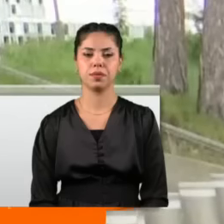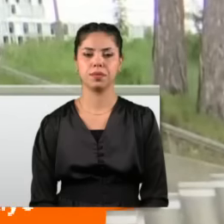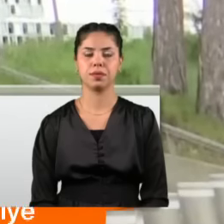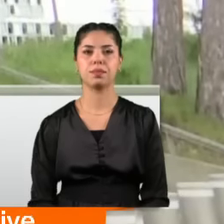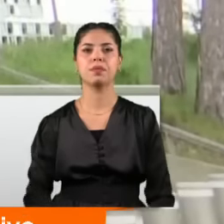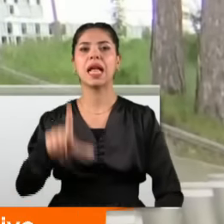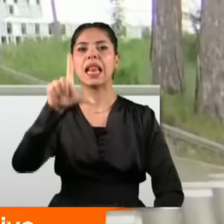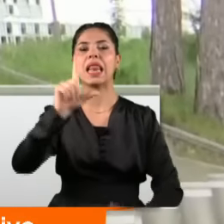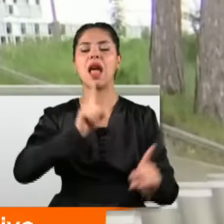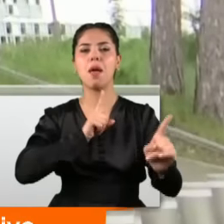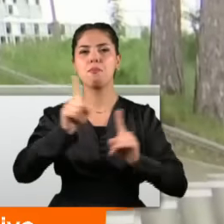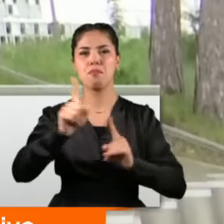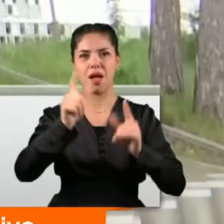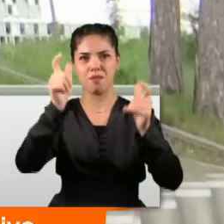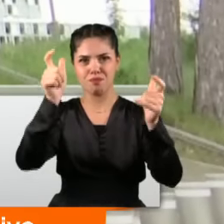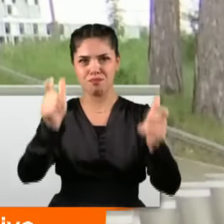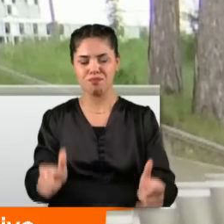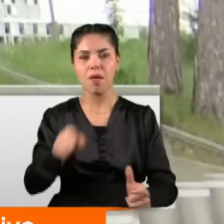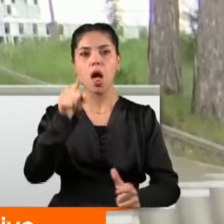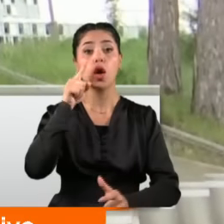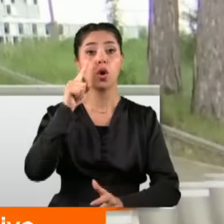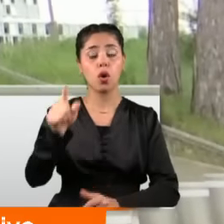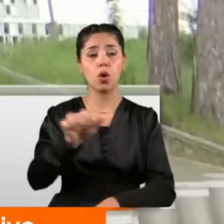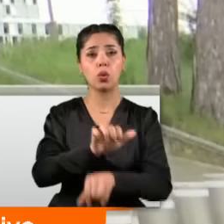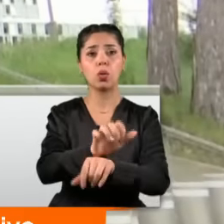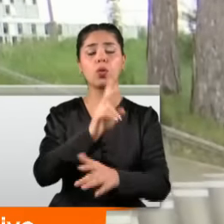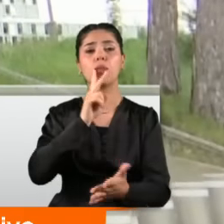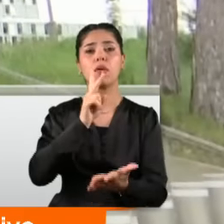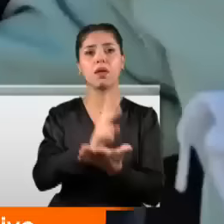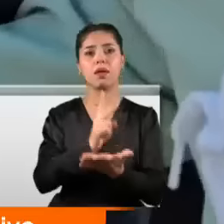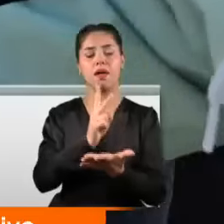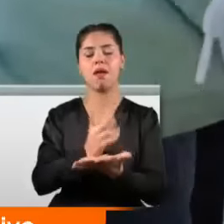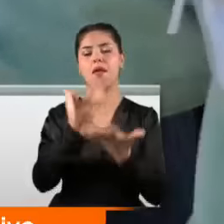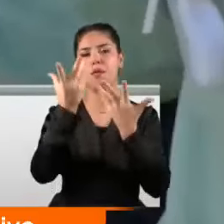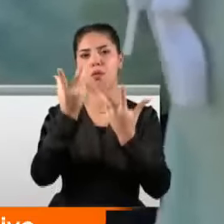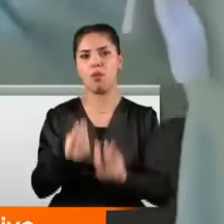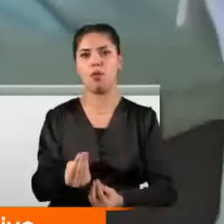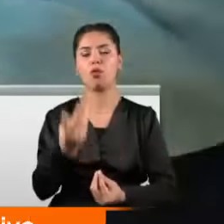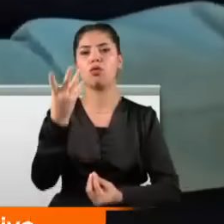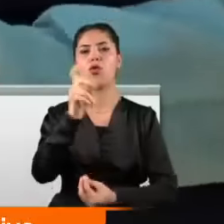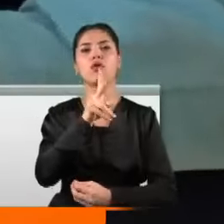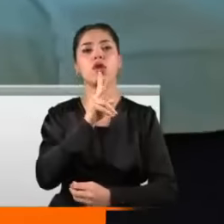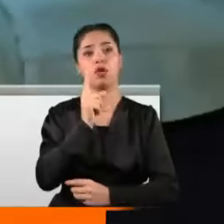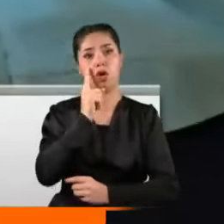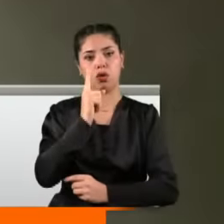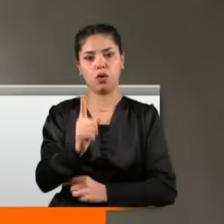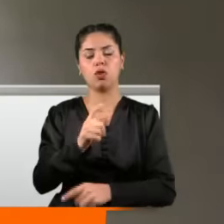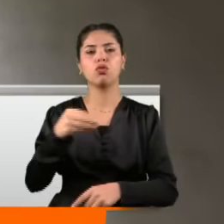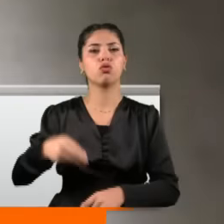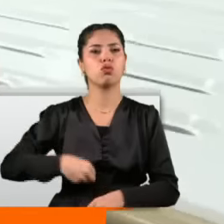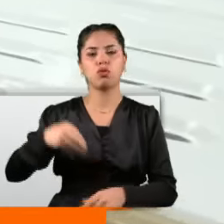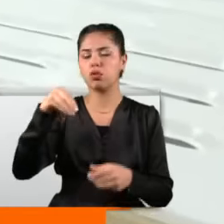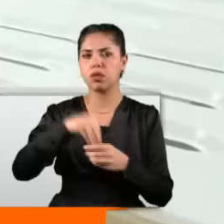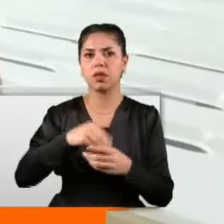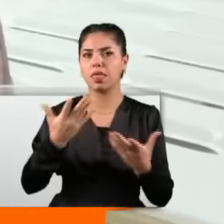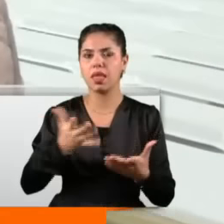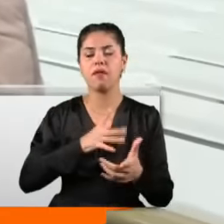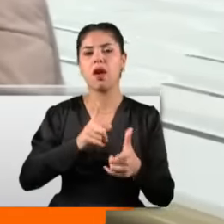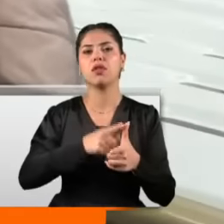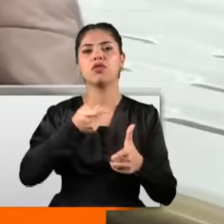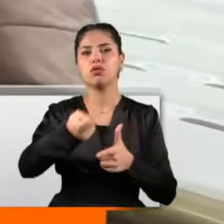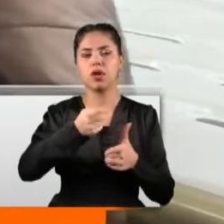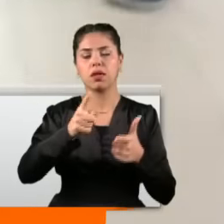Lahey Başsavcı Kerim Han'ın tutuklama talebini 4 ayın sonunda karara bağladı. Suçlamalar arasında cinayet, zulüm ve diğer insanlık